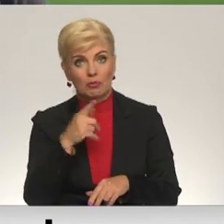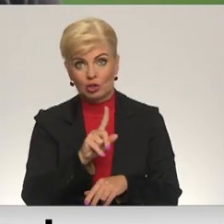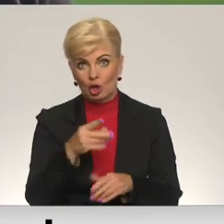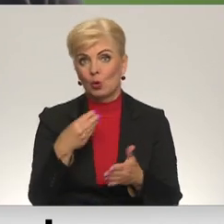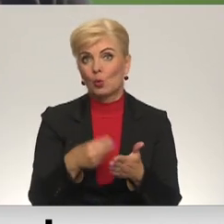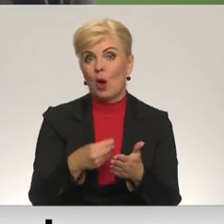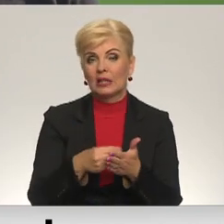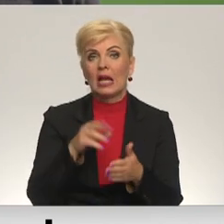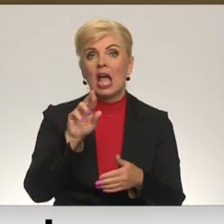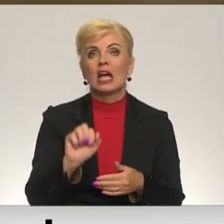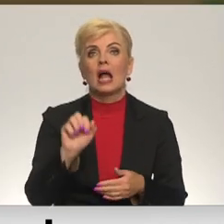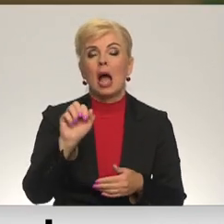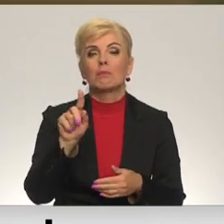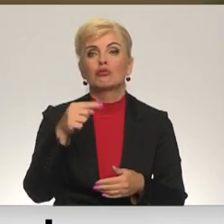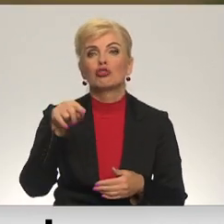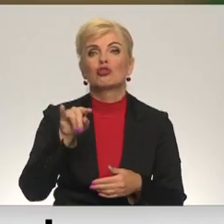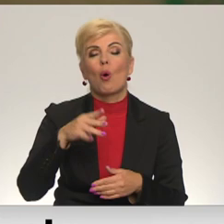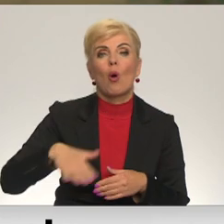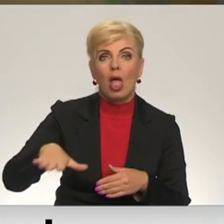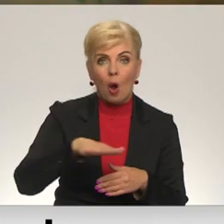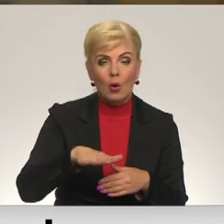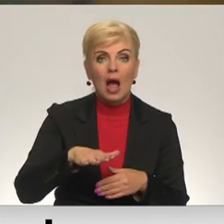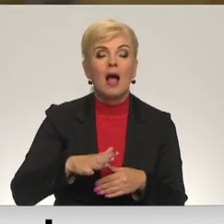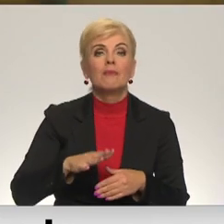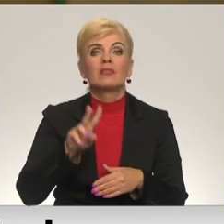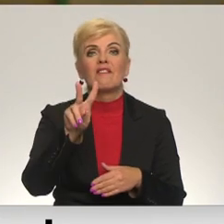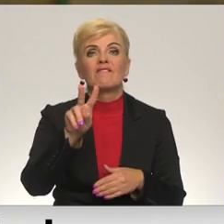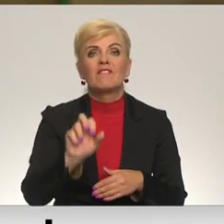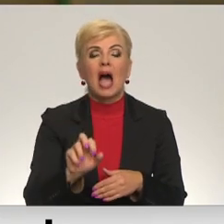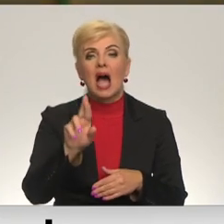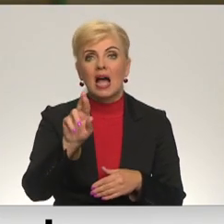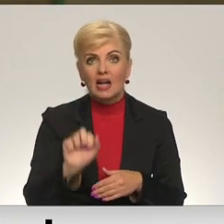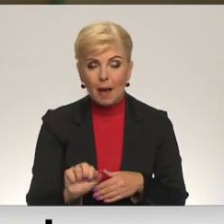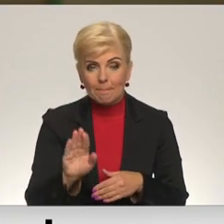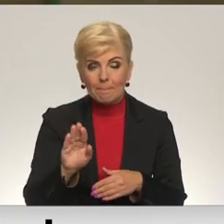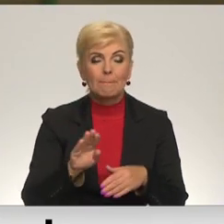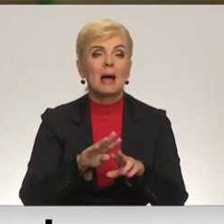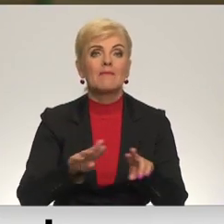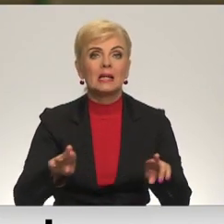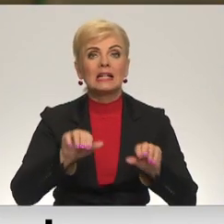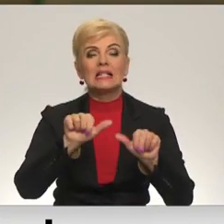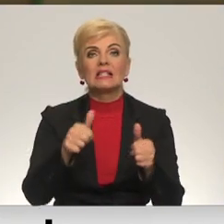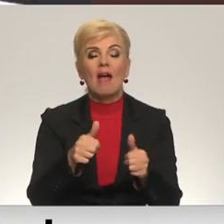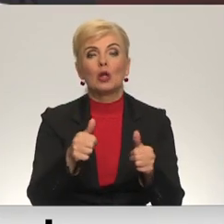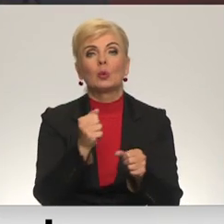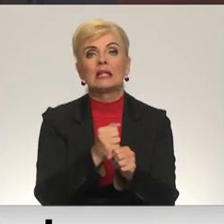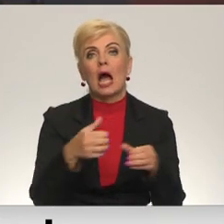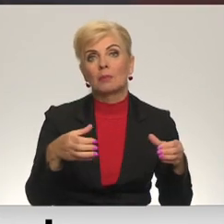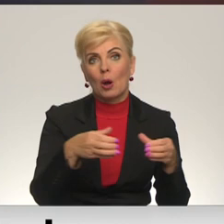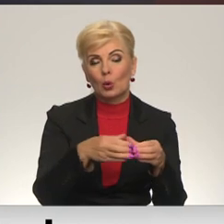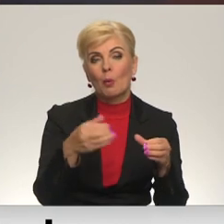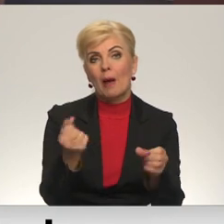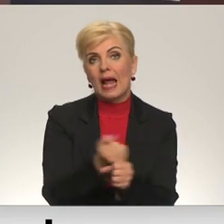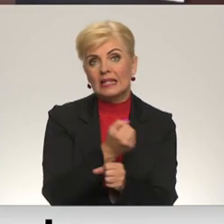šonos rapšu laukos. Jāpiebilst, ka Vides aizsardzības un reģionālās attīstības ministrijas izveidota darba grupa